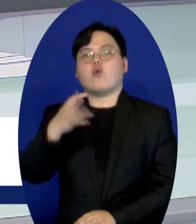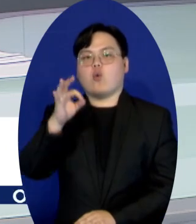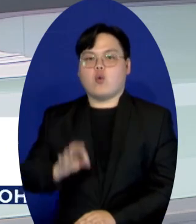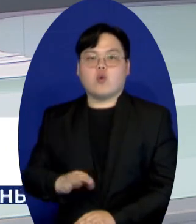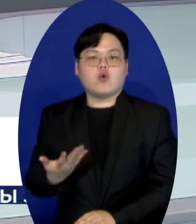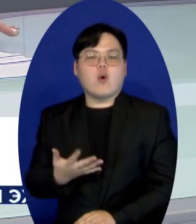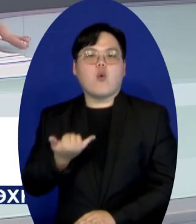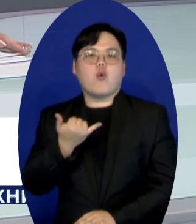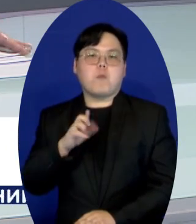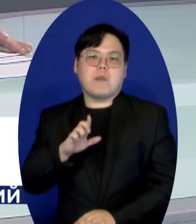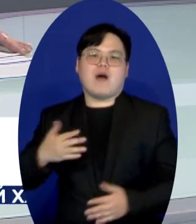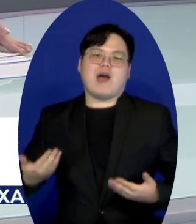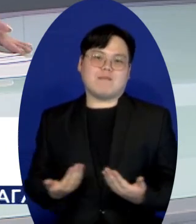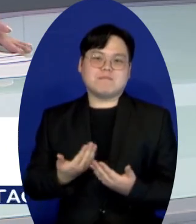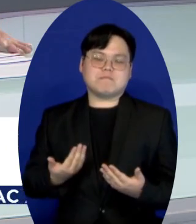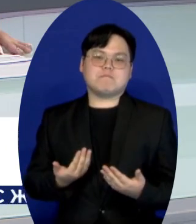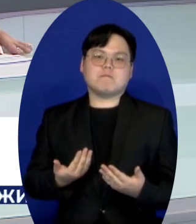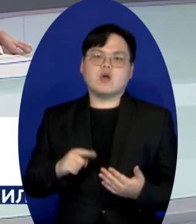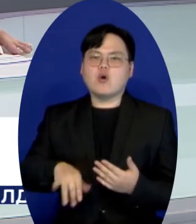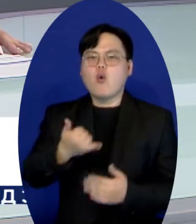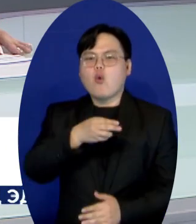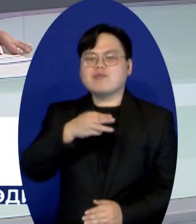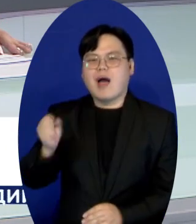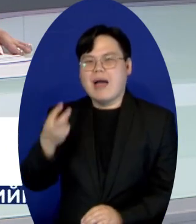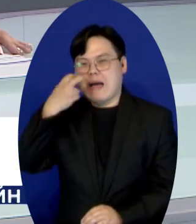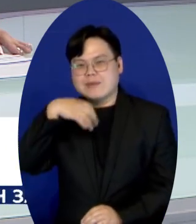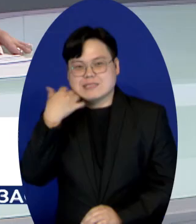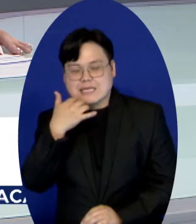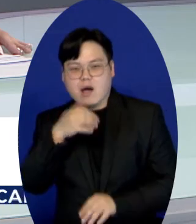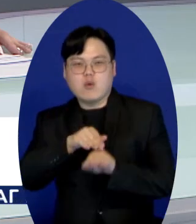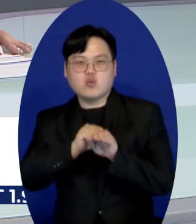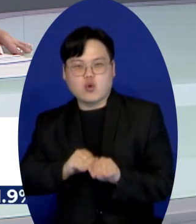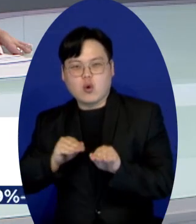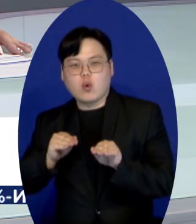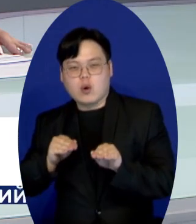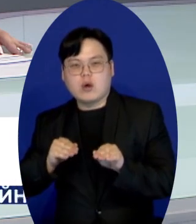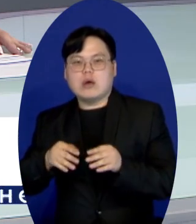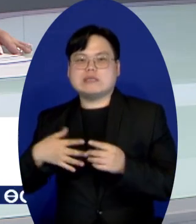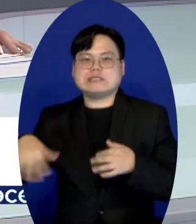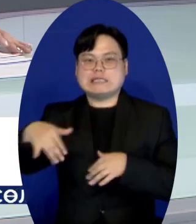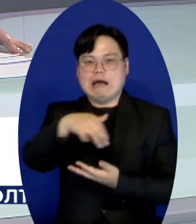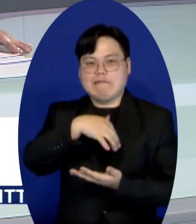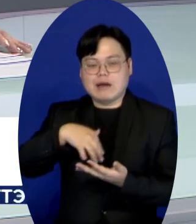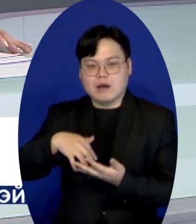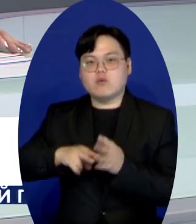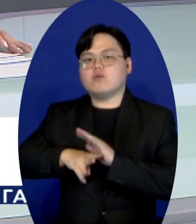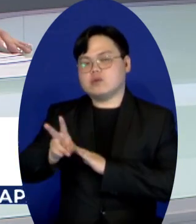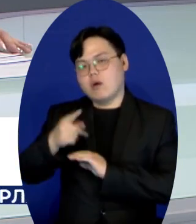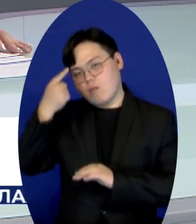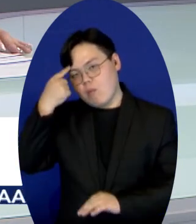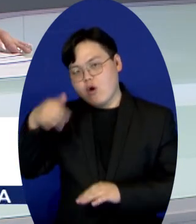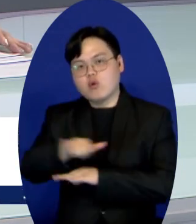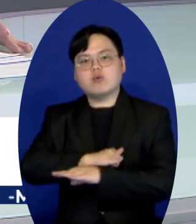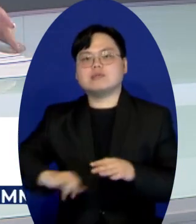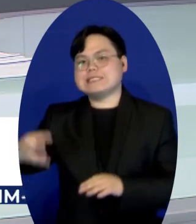1.3% буюу Улаанбаатар хотод амьдардаг. За энэ нь утаа орчны бохирдол, төвжирэл гээд олон асуудлын шалтгаан болж байгаа юм. Тиймээс Монгол улсын